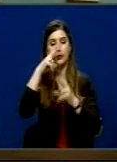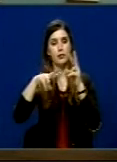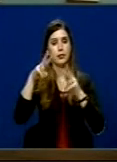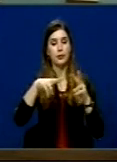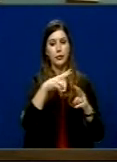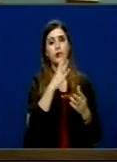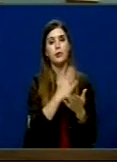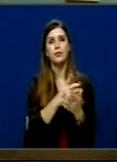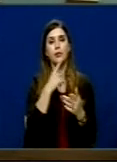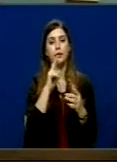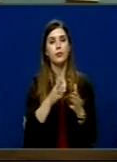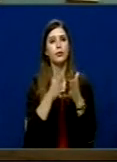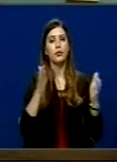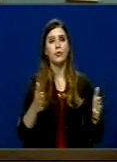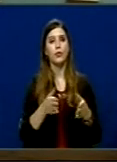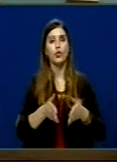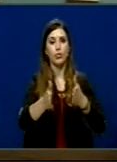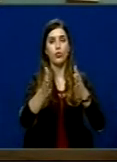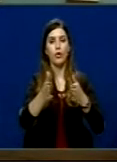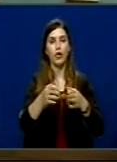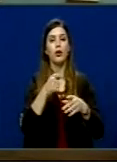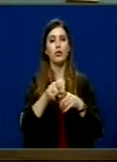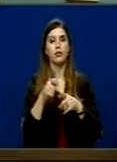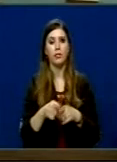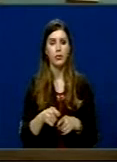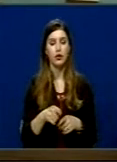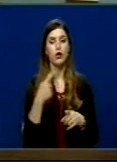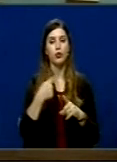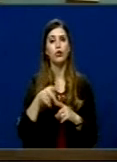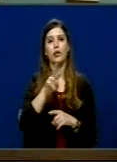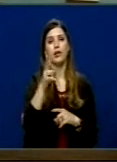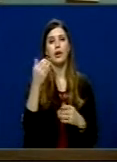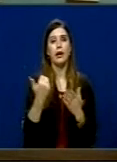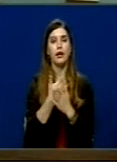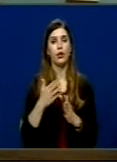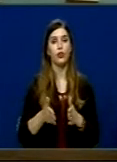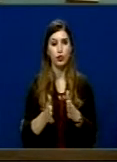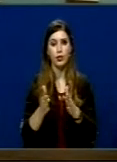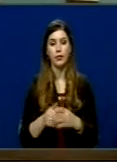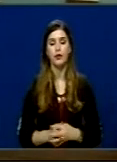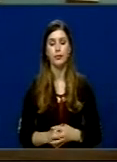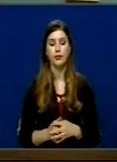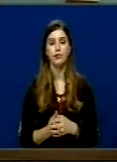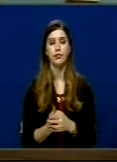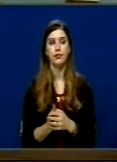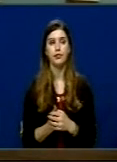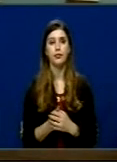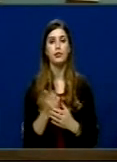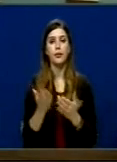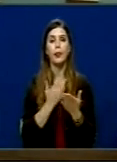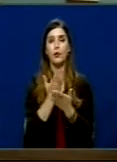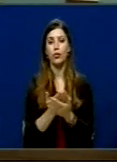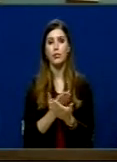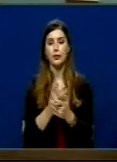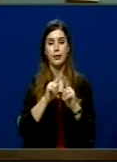janë shqyrtuar mundësitë të zgjerimit të rrugës ekzistuese dhe alternativa tjera për një rrugë të re. Me propozimin e kompanisë